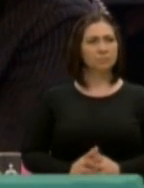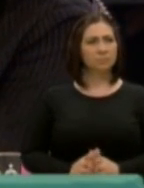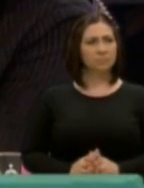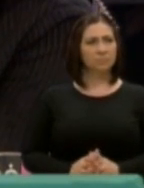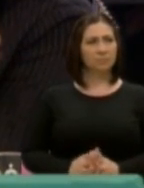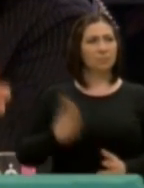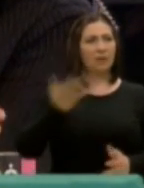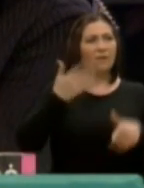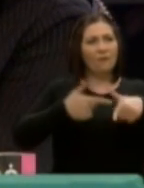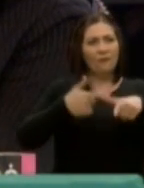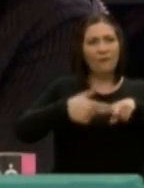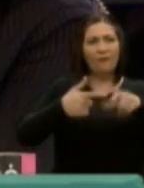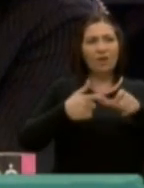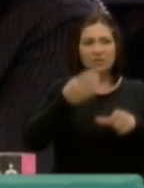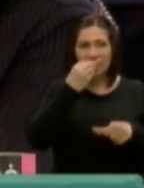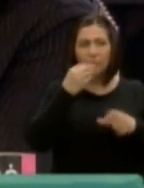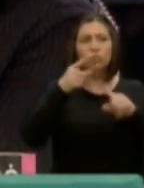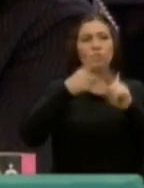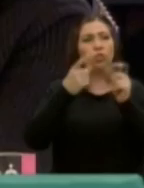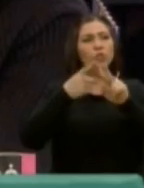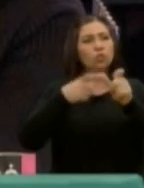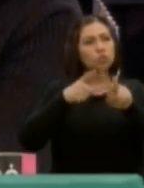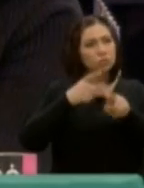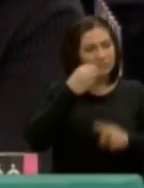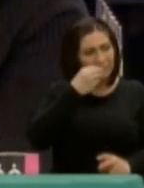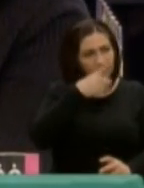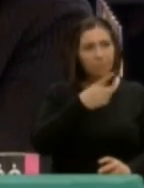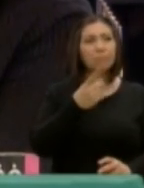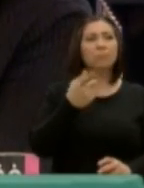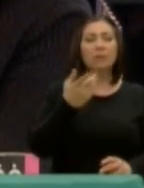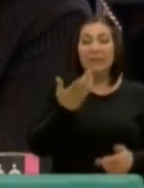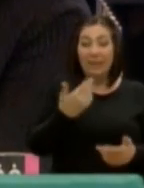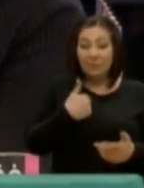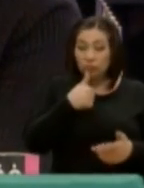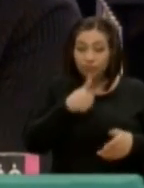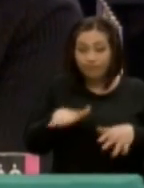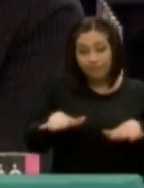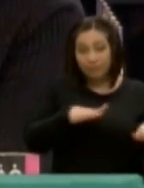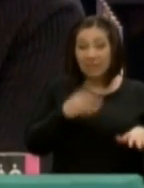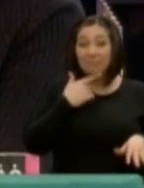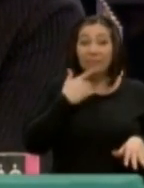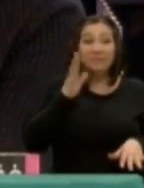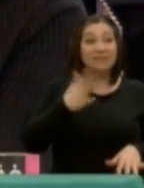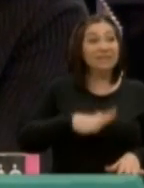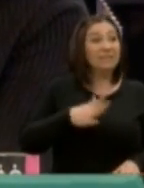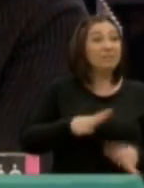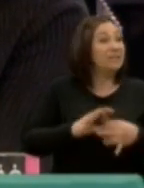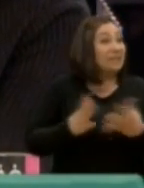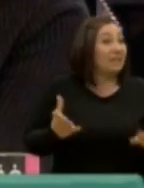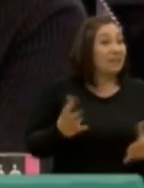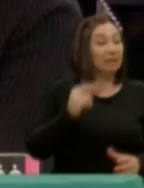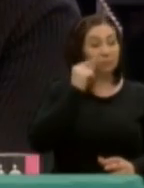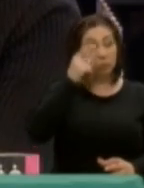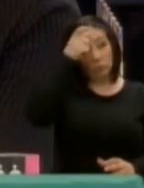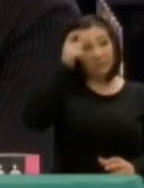mesela ben Fas'ta yedim, Tunus'ta yedim. Sizi demek zorundayım. Yani biz niye daha şuruplu, daha tatlı istemişiz? Bakın. Biz niye insan